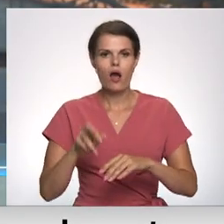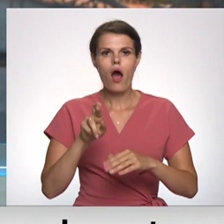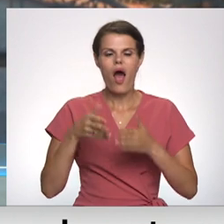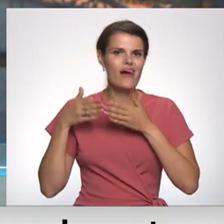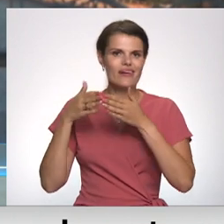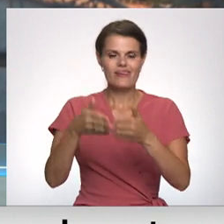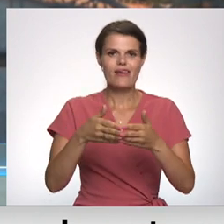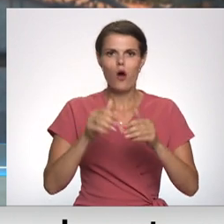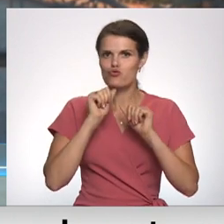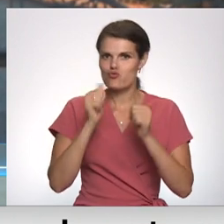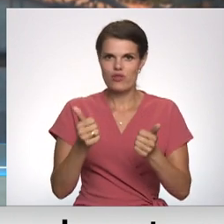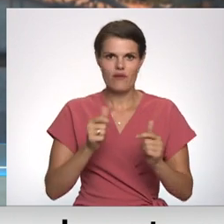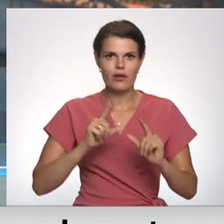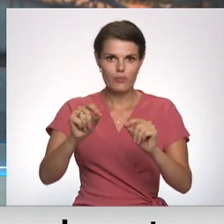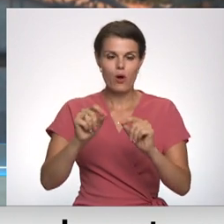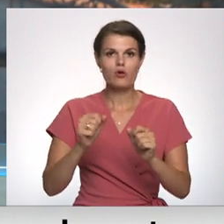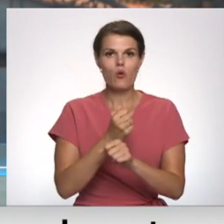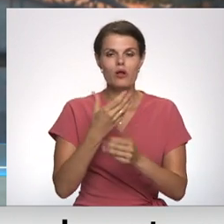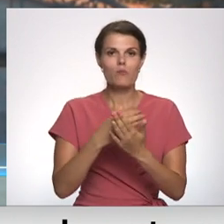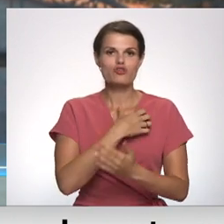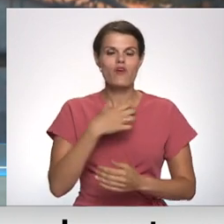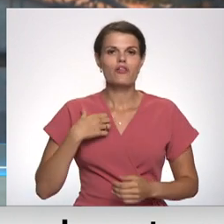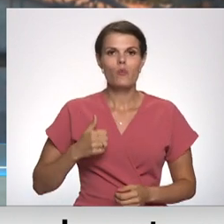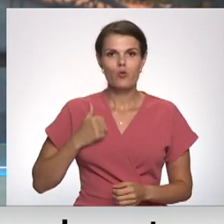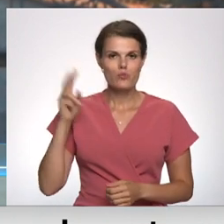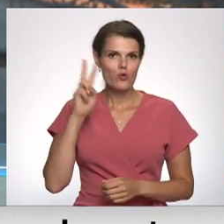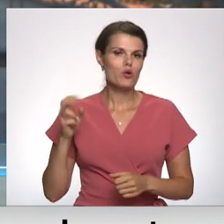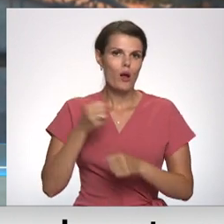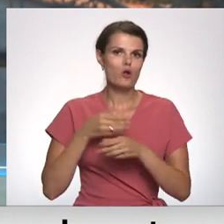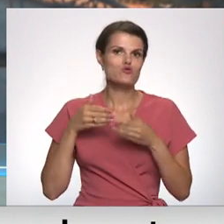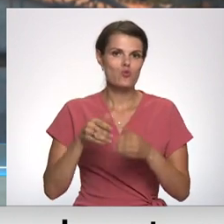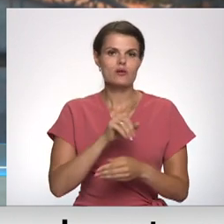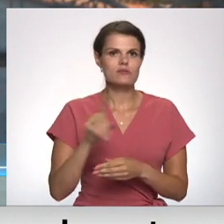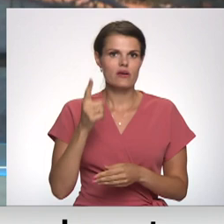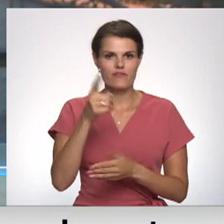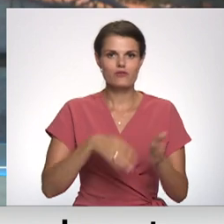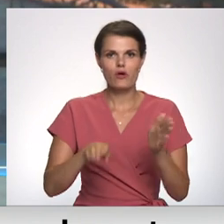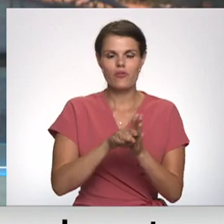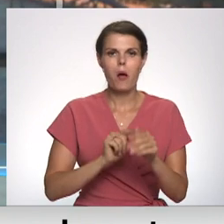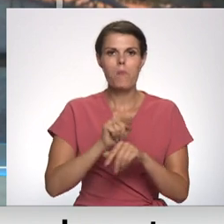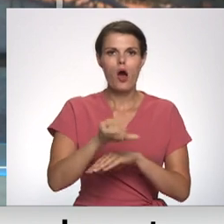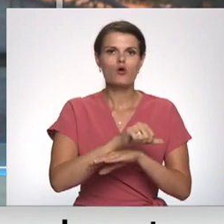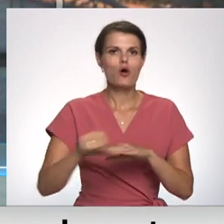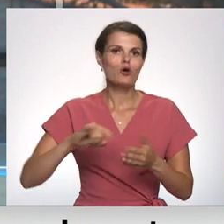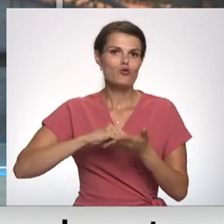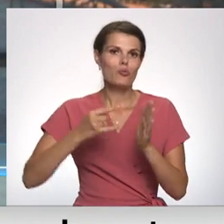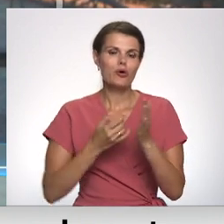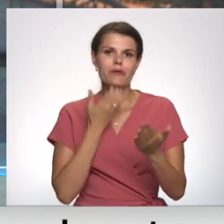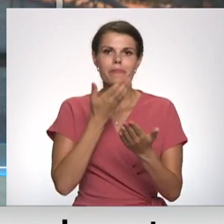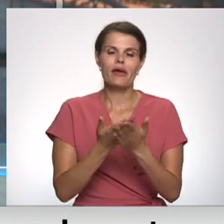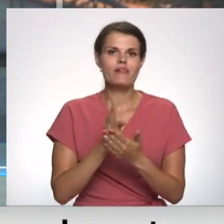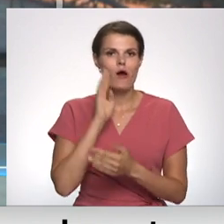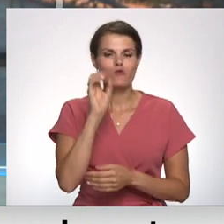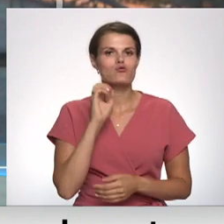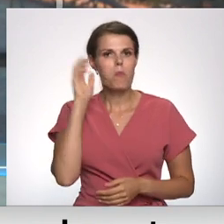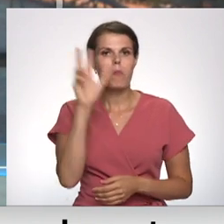ne ienākt ostā. Kaut arī pašvaldības uzņēmums Jūrmalas osta ir viens no dalībniekiem pārrobežu projektā, kurā piedāvā